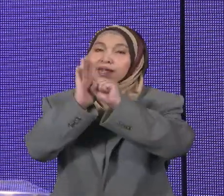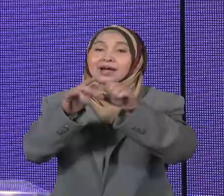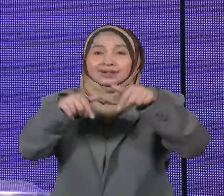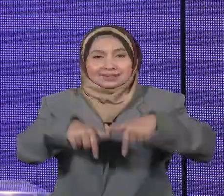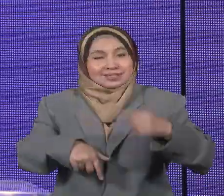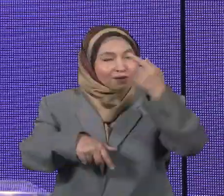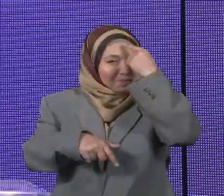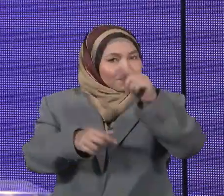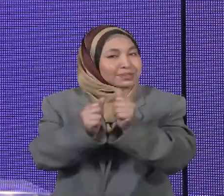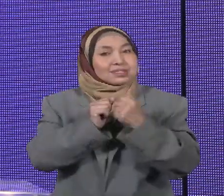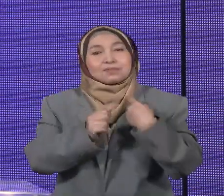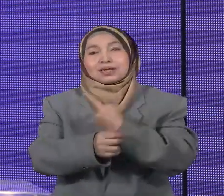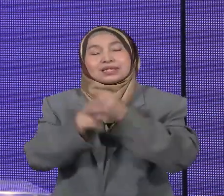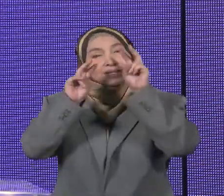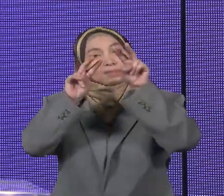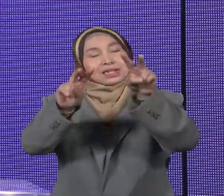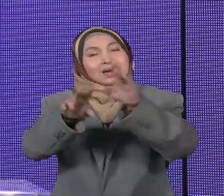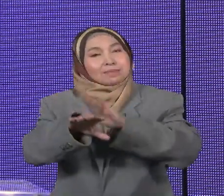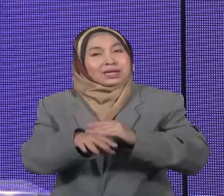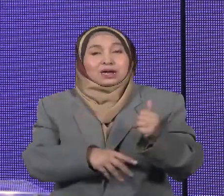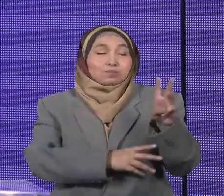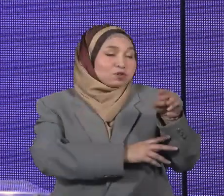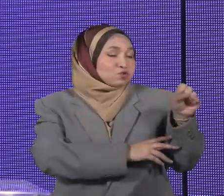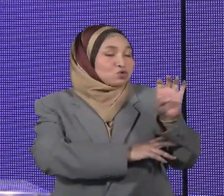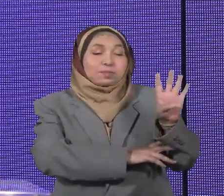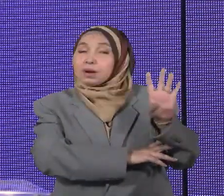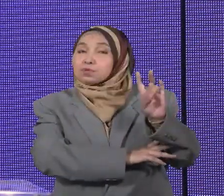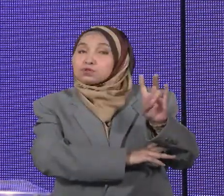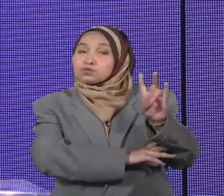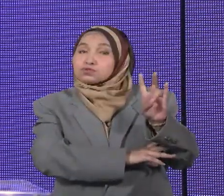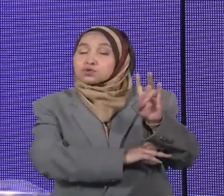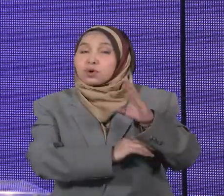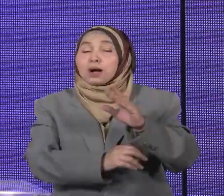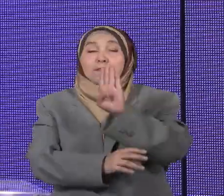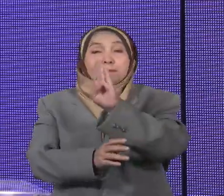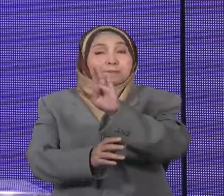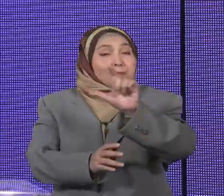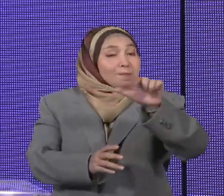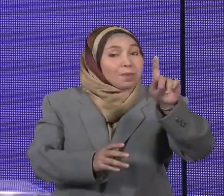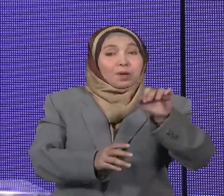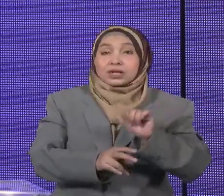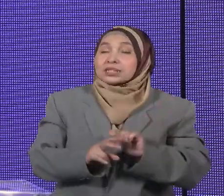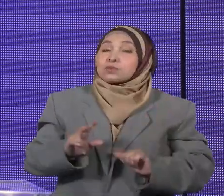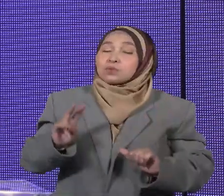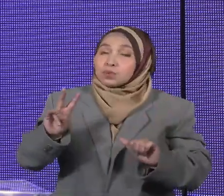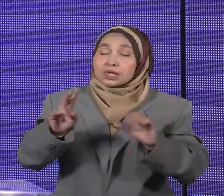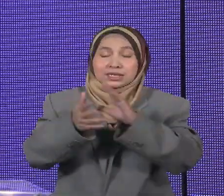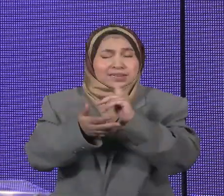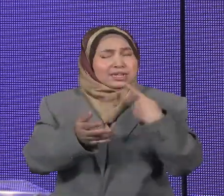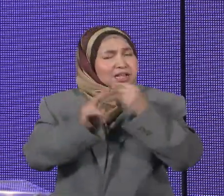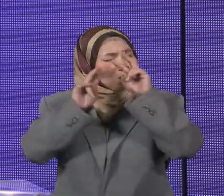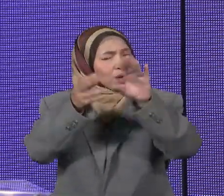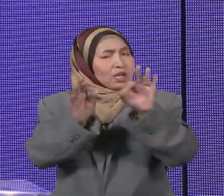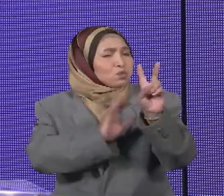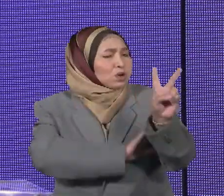ini untuk sama-sama kita melihat kepada halaman yang ke-47, blok yang kedua. Kita melihat kepada ayat